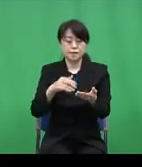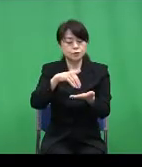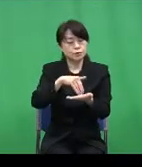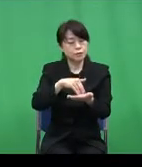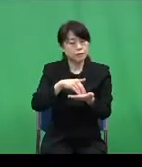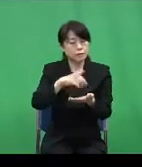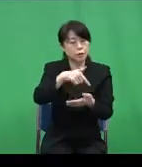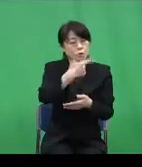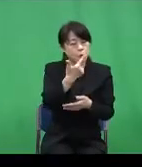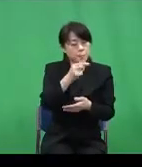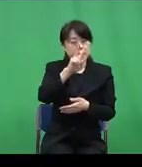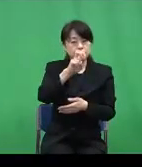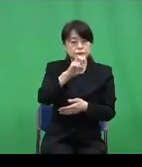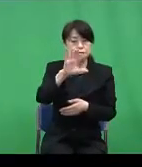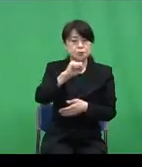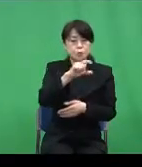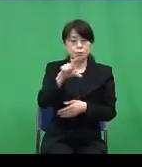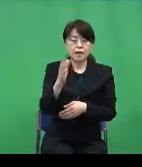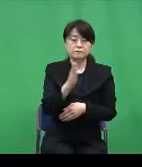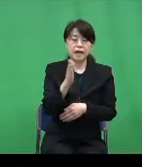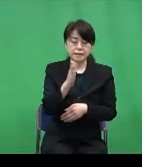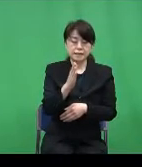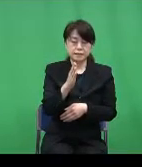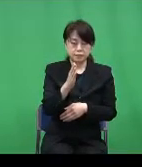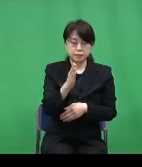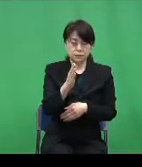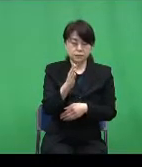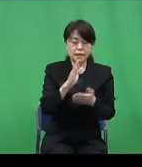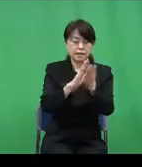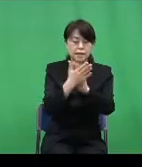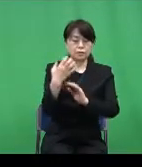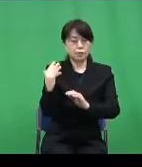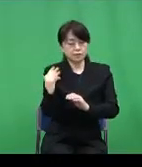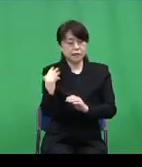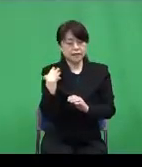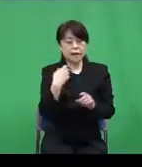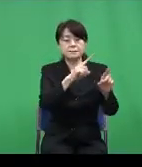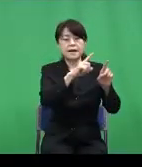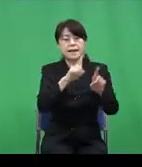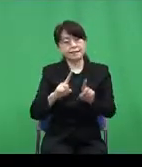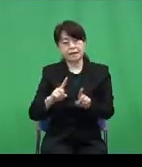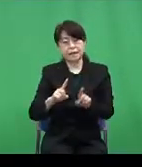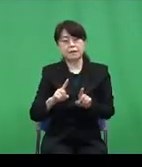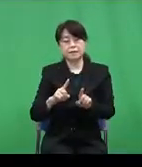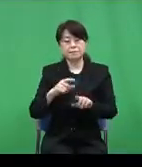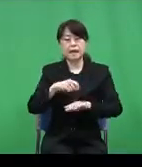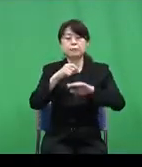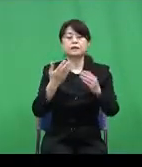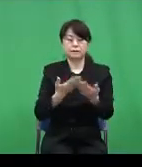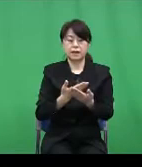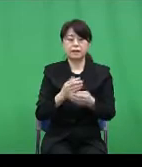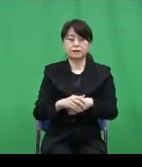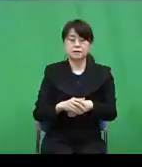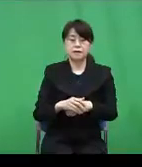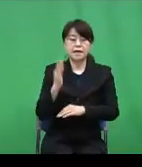り県の負担が減ったと。ちょっと民主党政権の時代にもっとおかしなこと